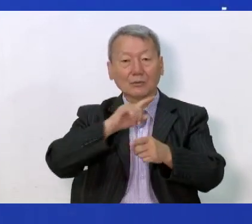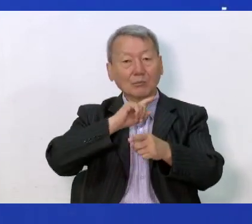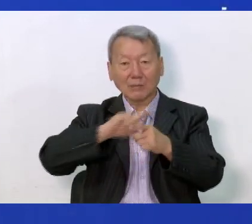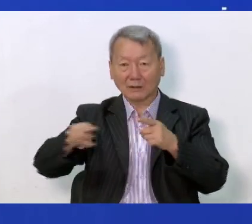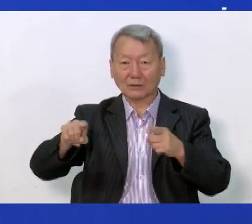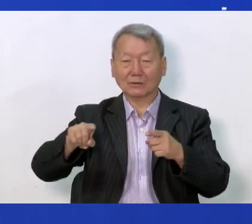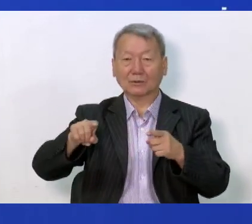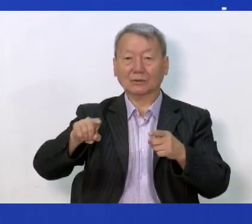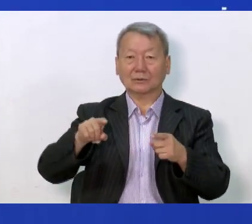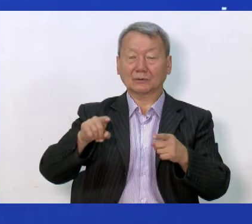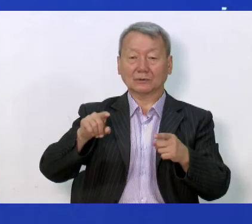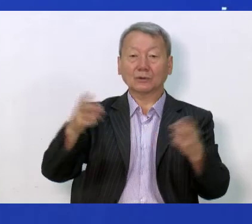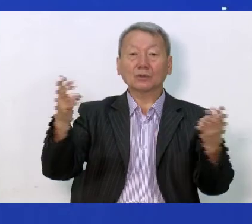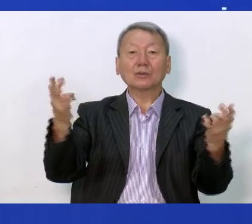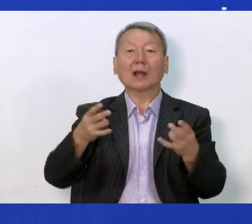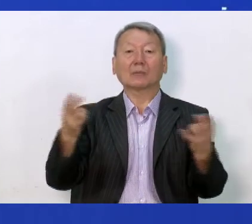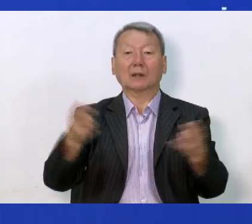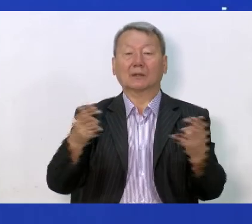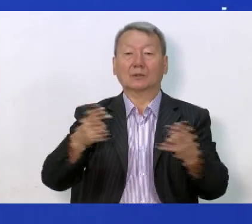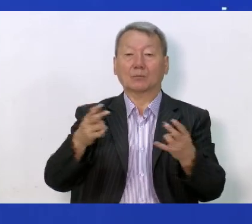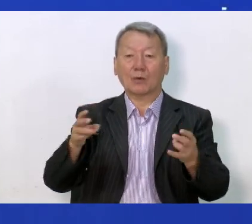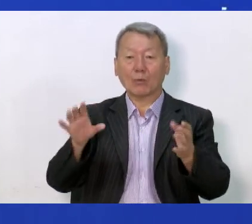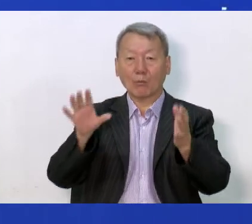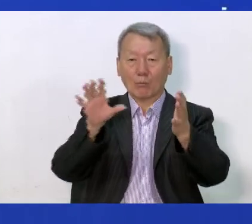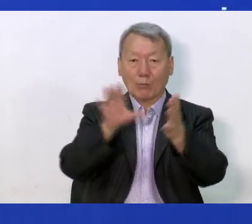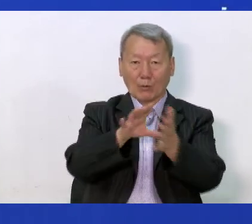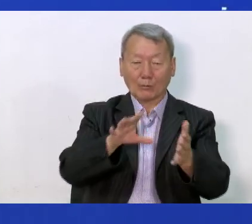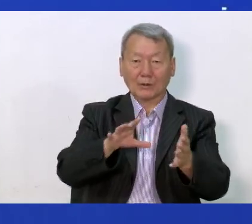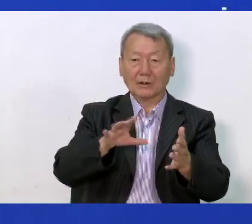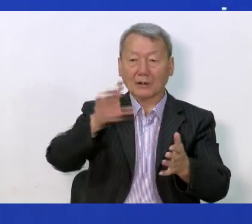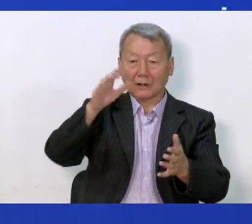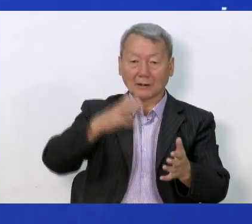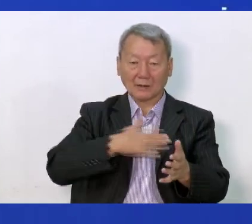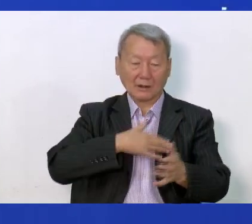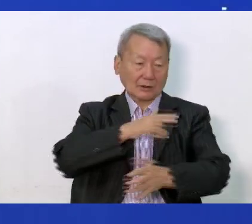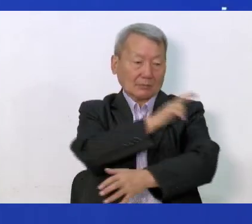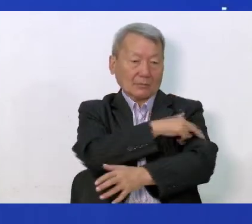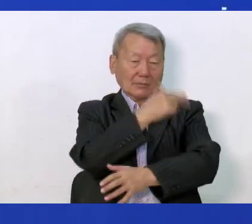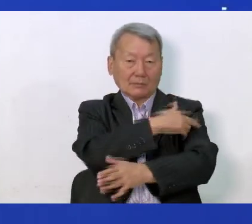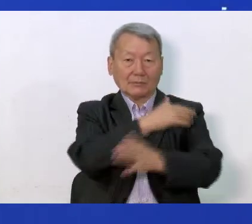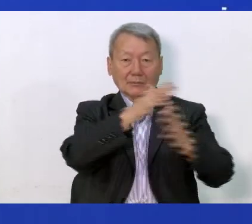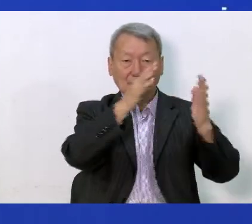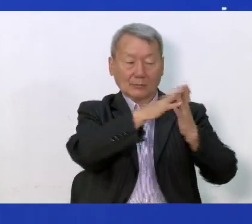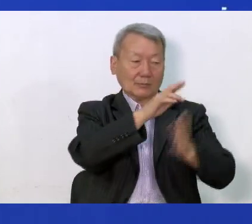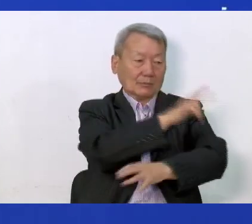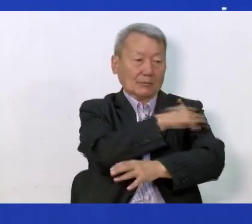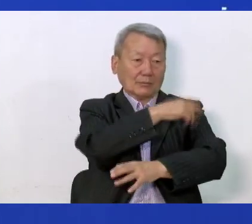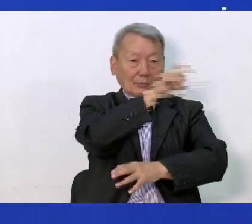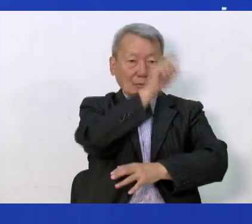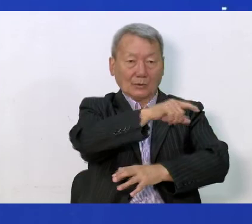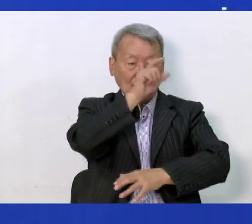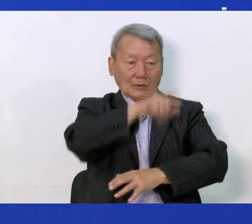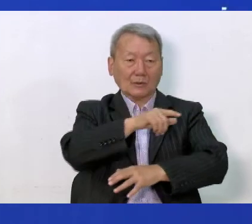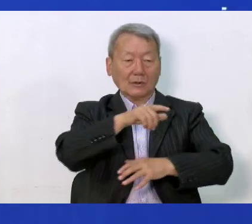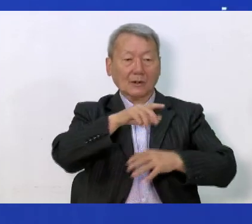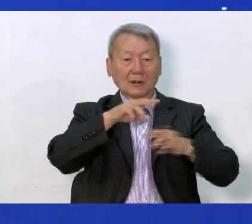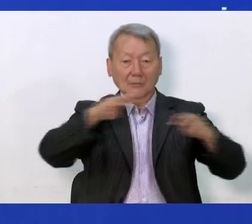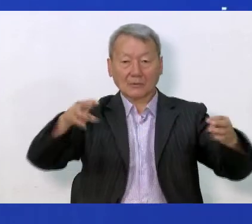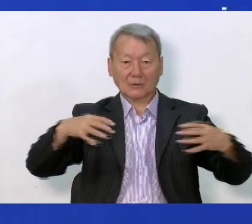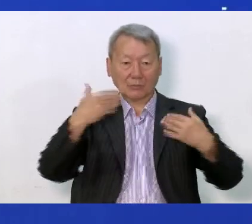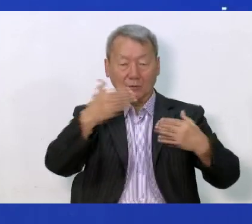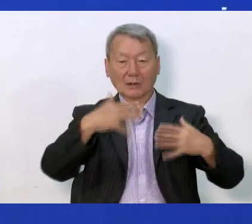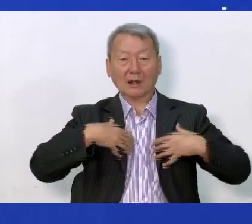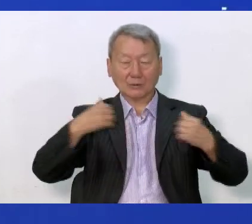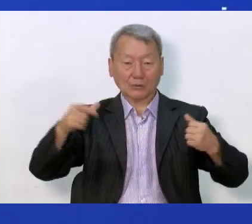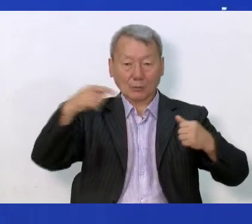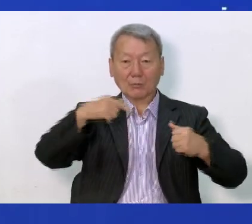быструю, необходимую помощь всем нашим клиникам, врачам, системе здравоохранения для